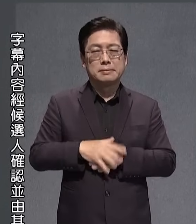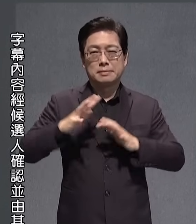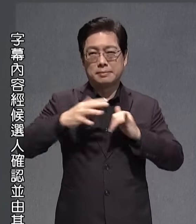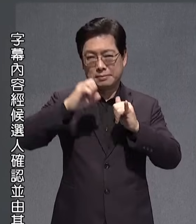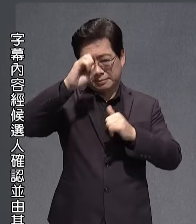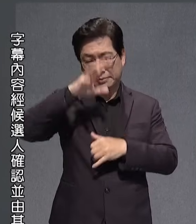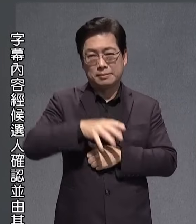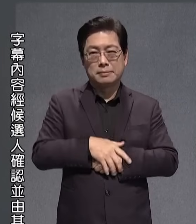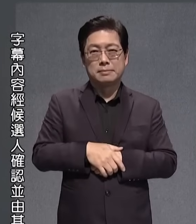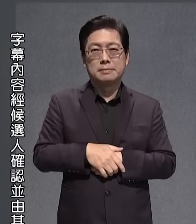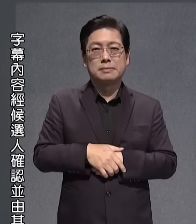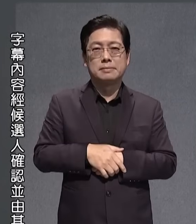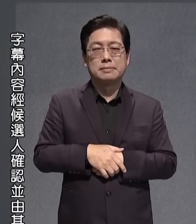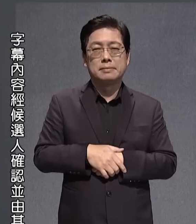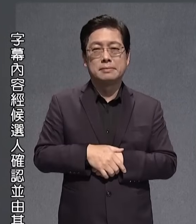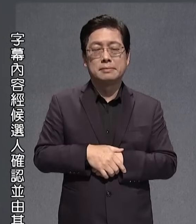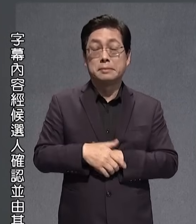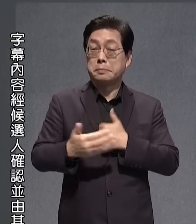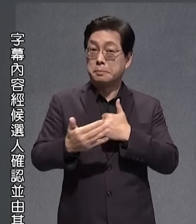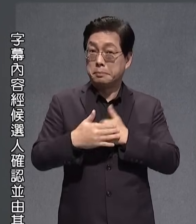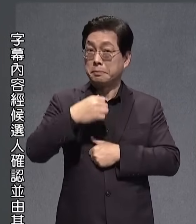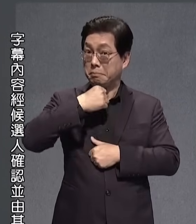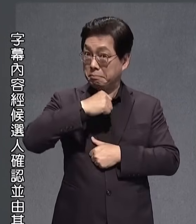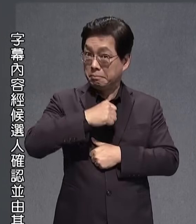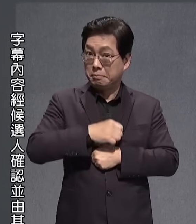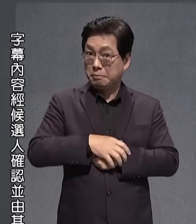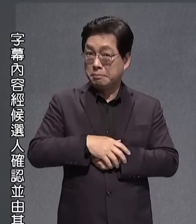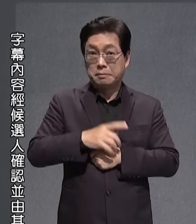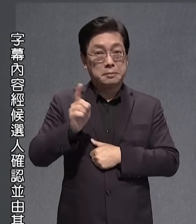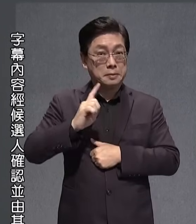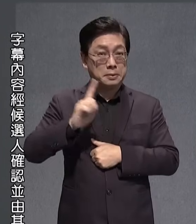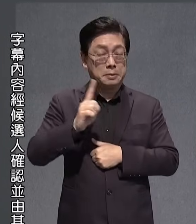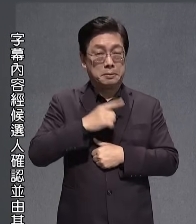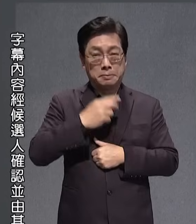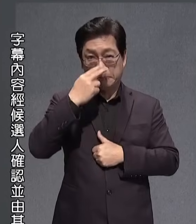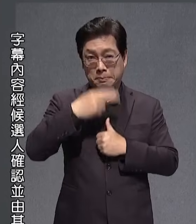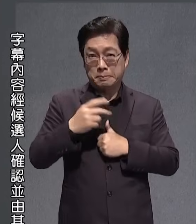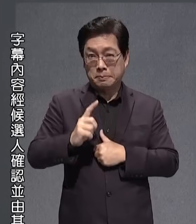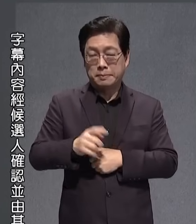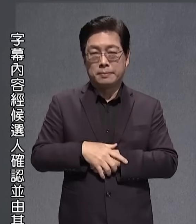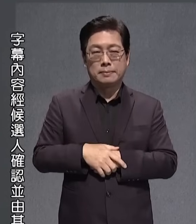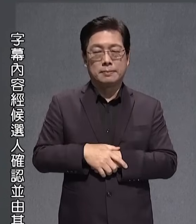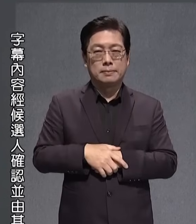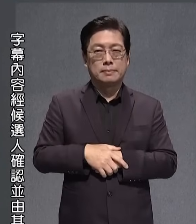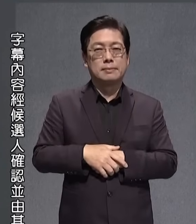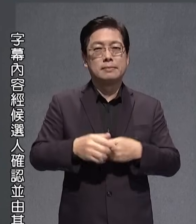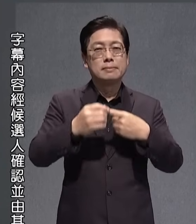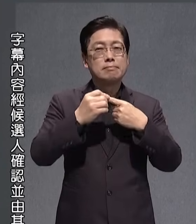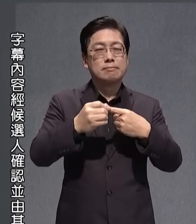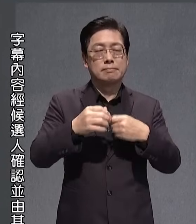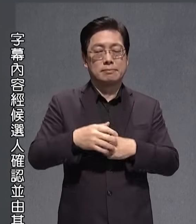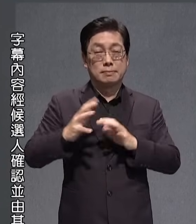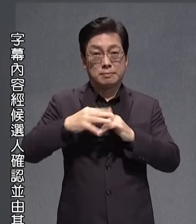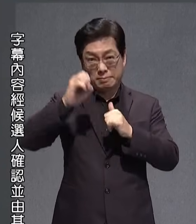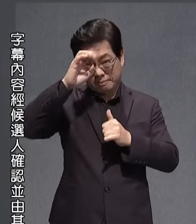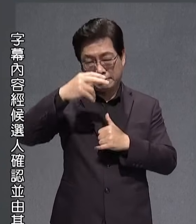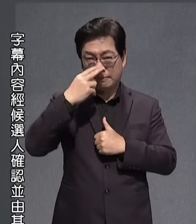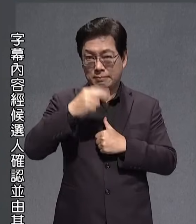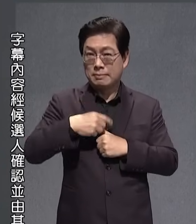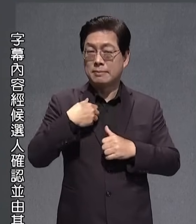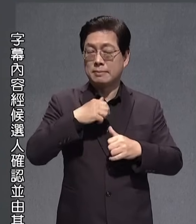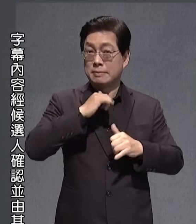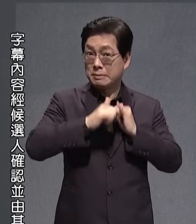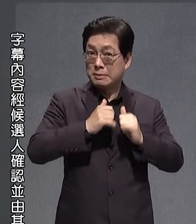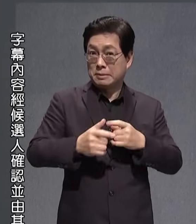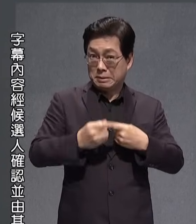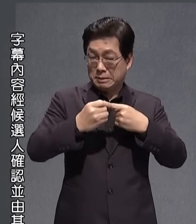党为台湾带来哪些祸害。第一个，国民党带给台湾社会的第一